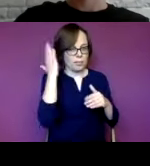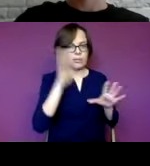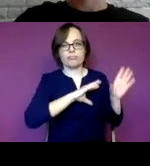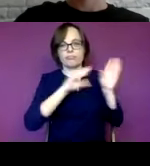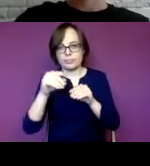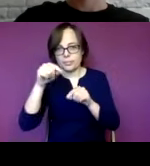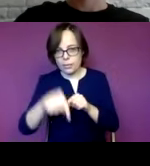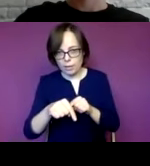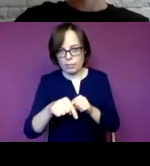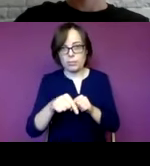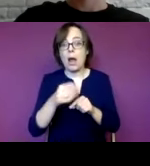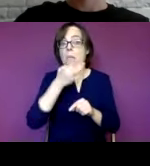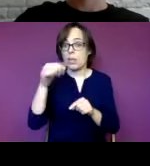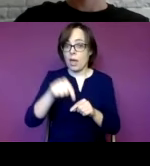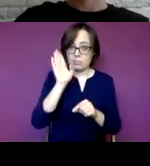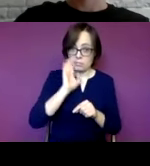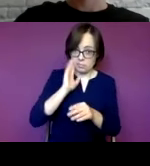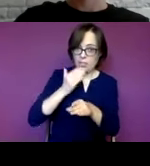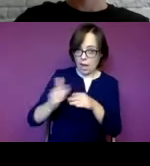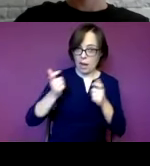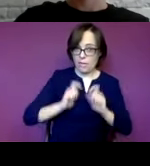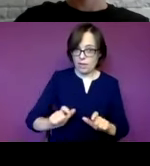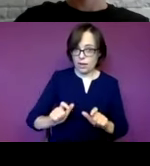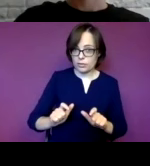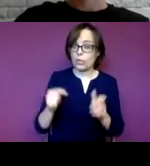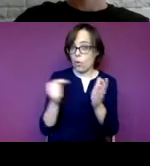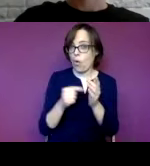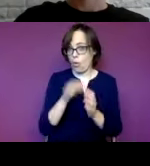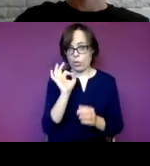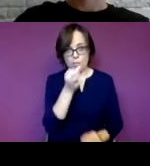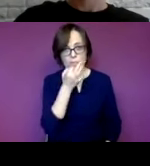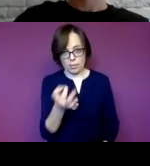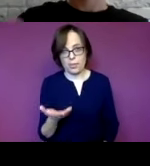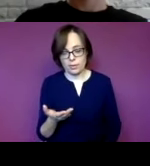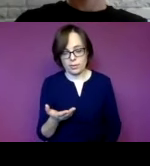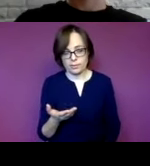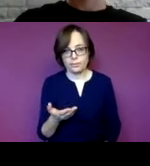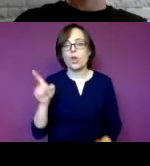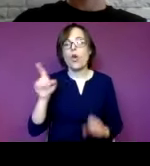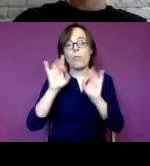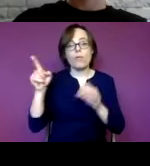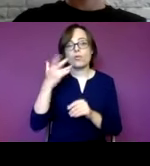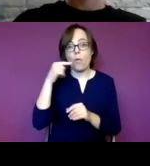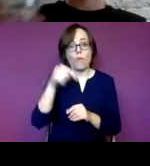I czy to jest dalej wieś? To jest dobre pytanie. Profesor wspomniał, że tam jest rolnictwo. No, w